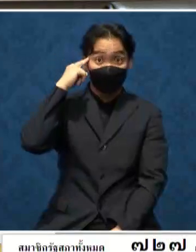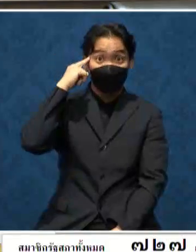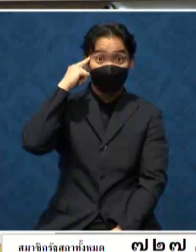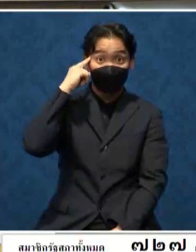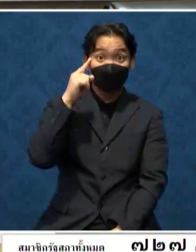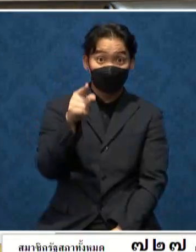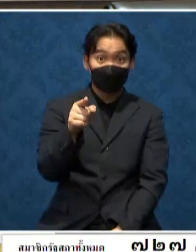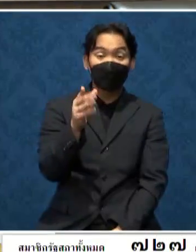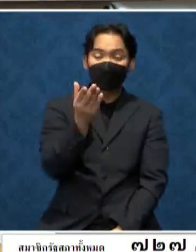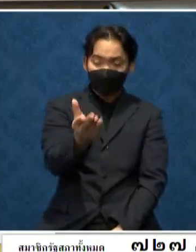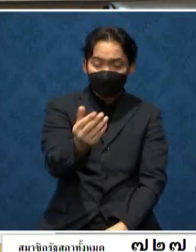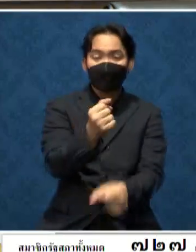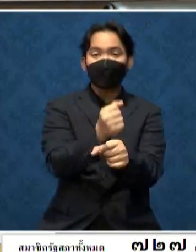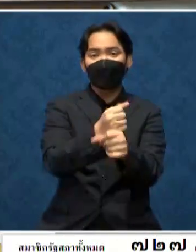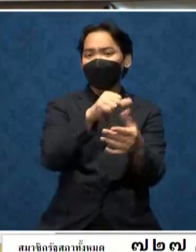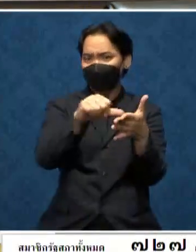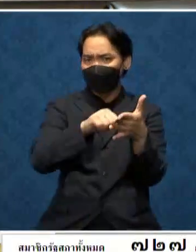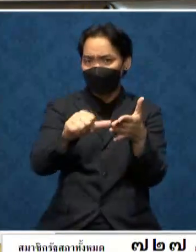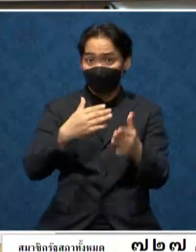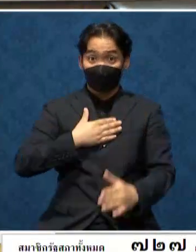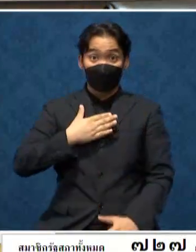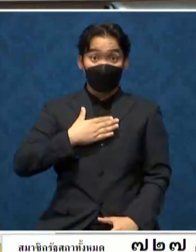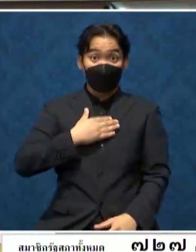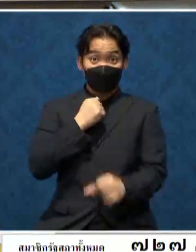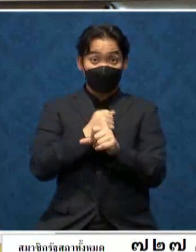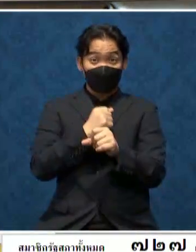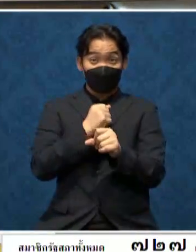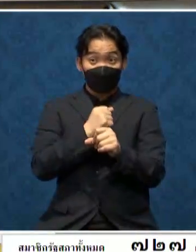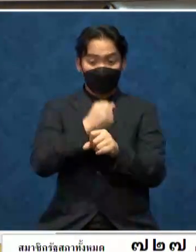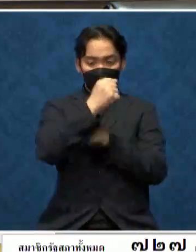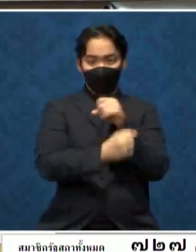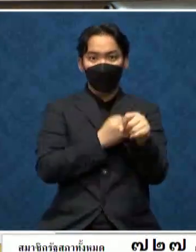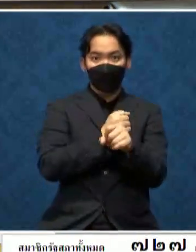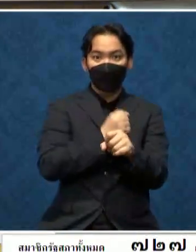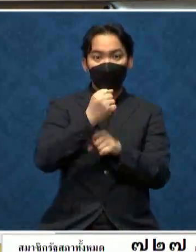เพราะฉะนั้นก็เลยขอแก้ไขว่าอย่างน้อยต้องดำเนินการทุกปีครับขอบคุณมากครับ